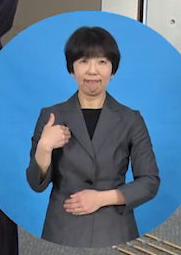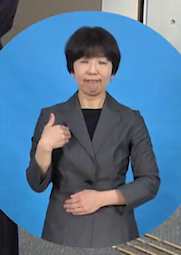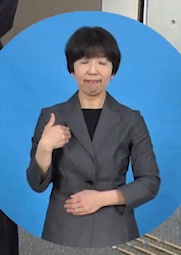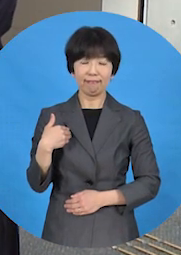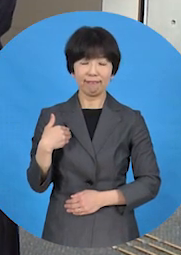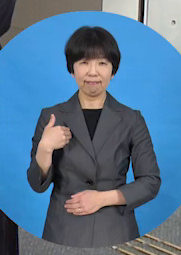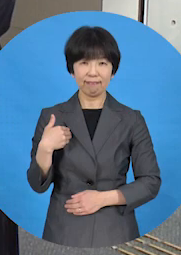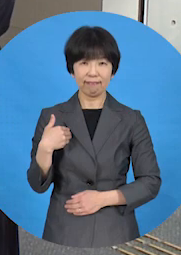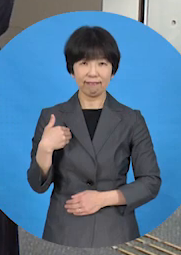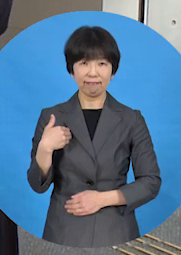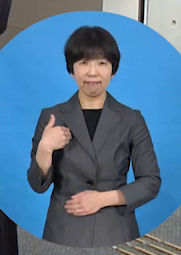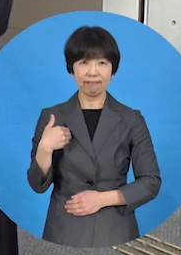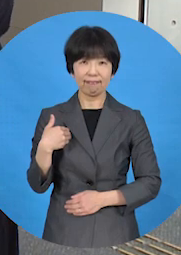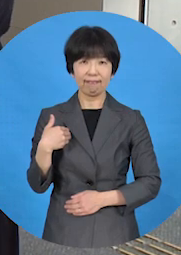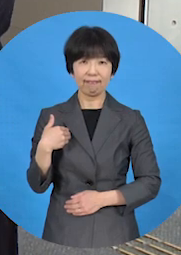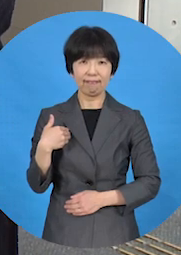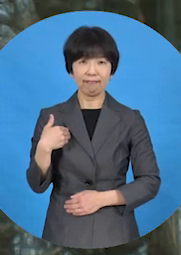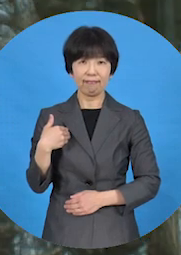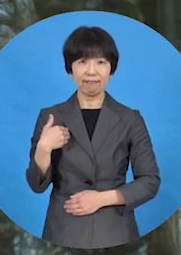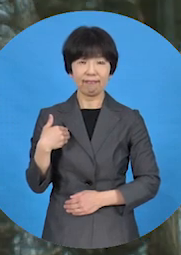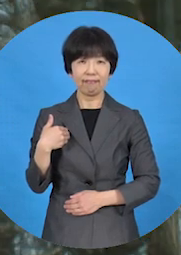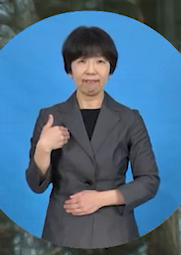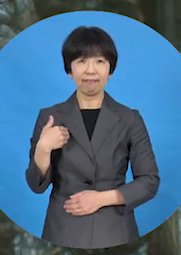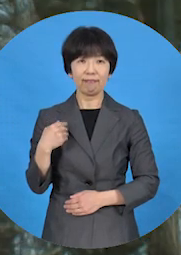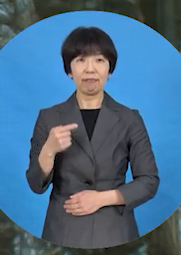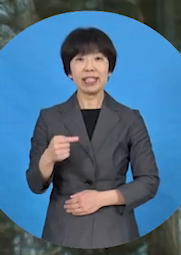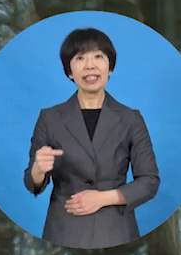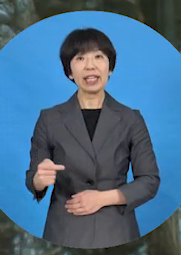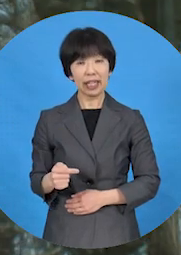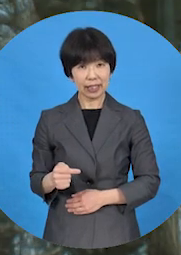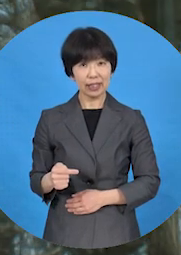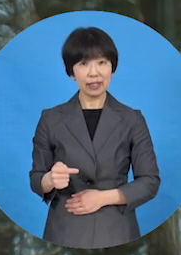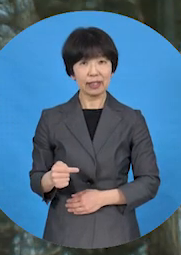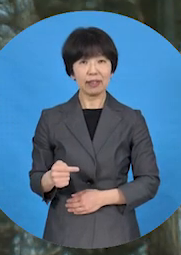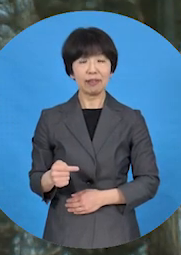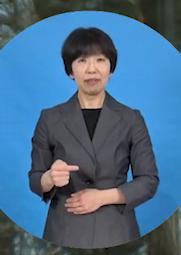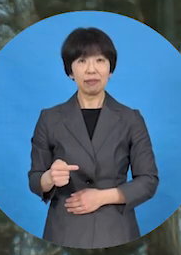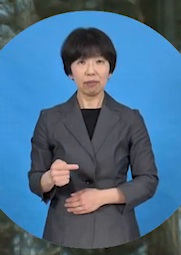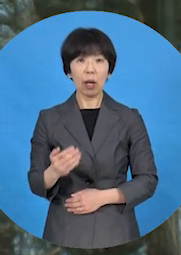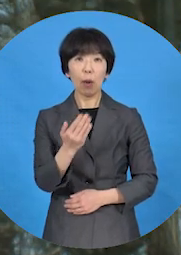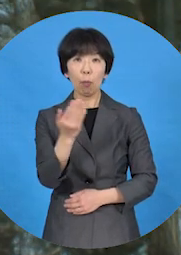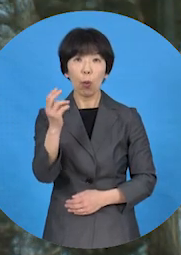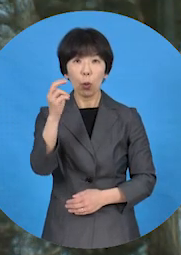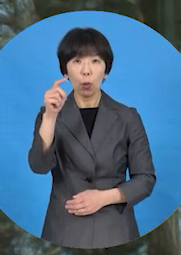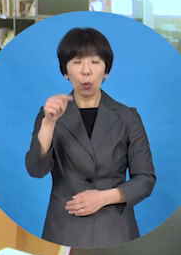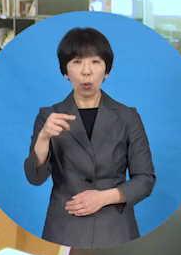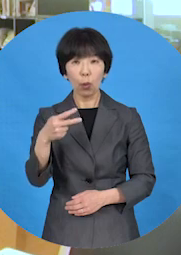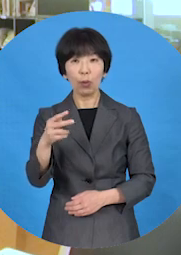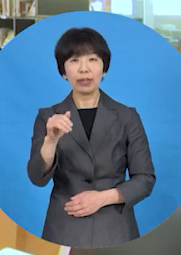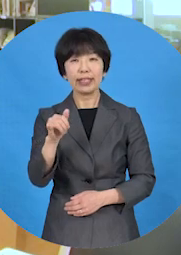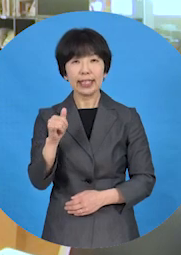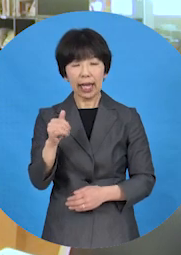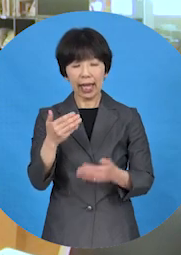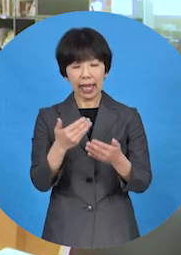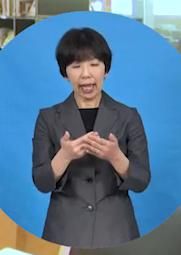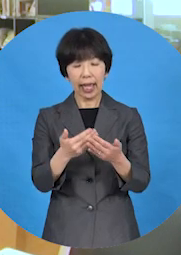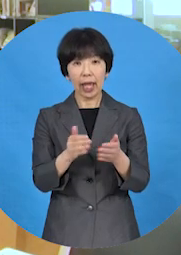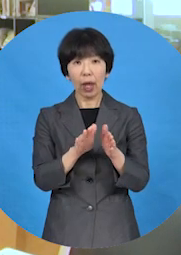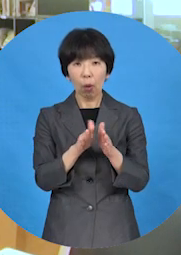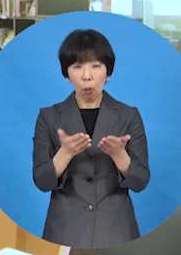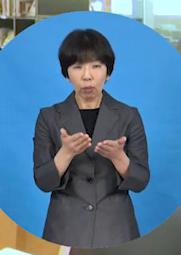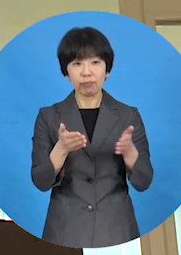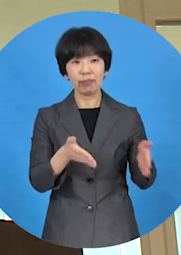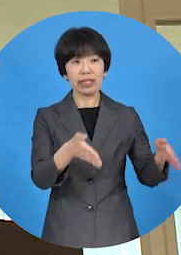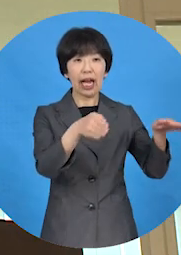く変化されているところだと思います。 1階は幅広い世代のつながりを創出する空間として